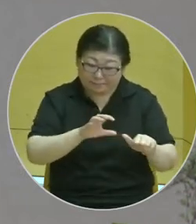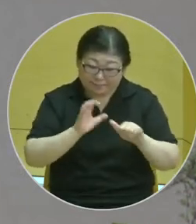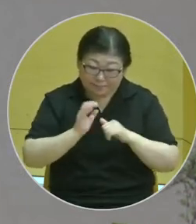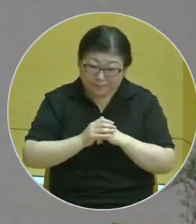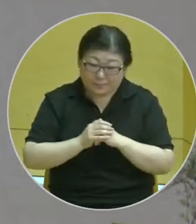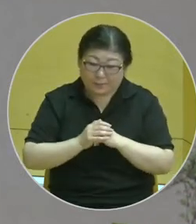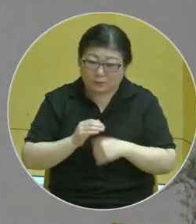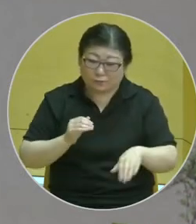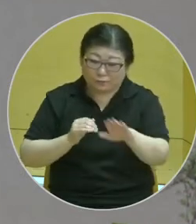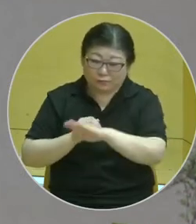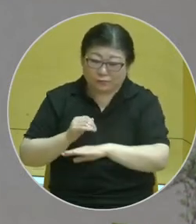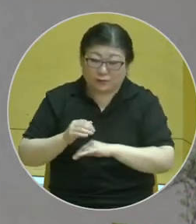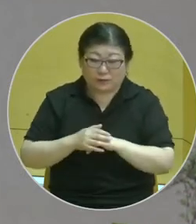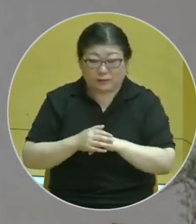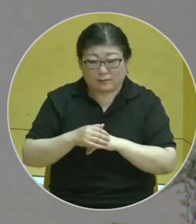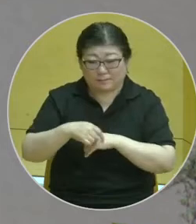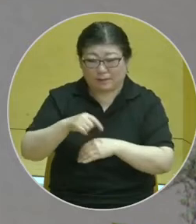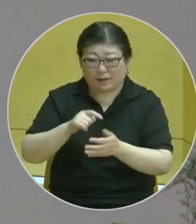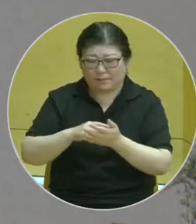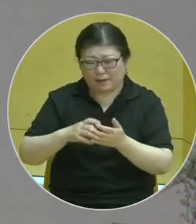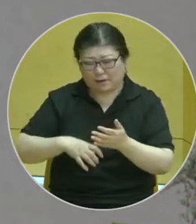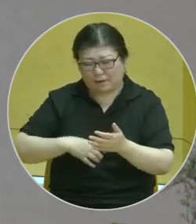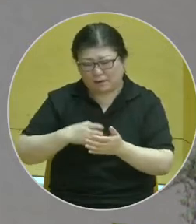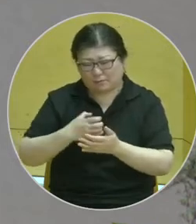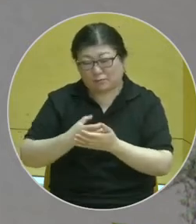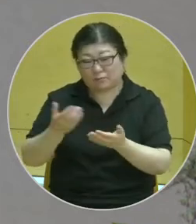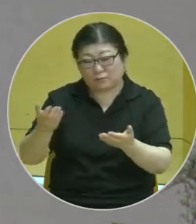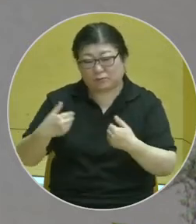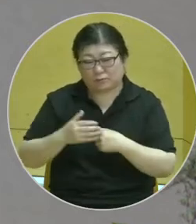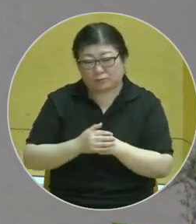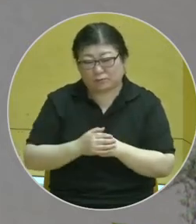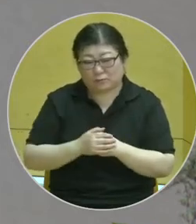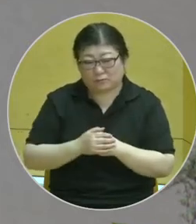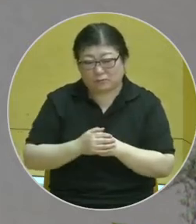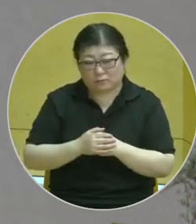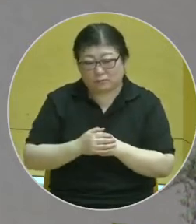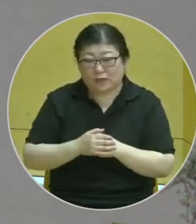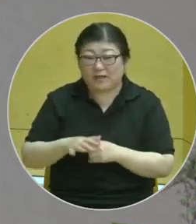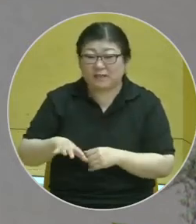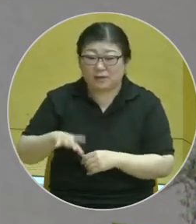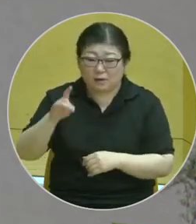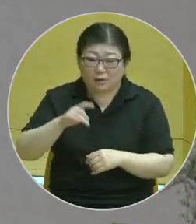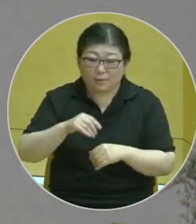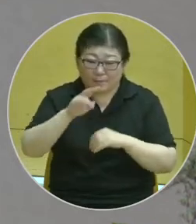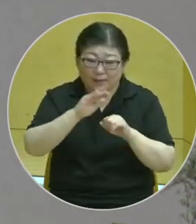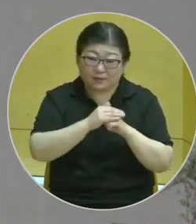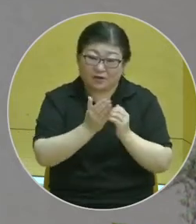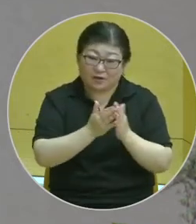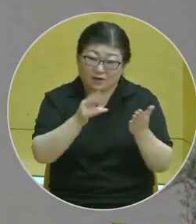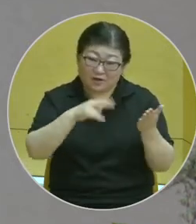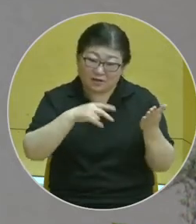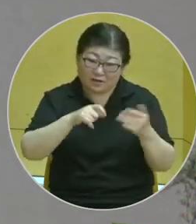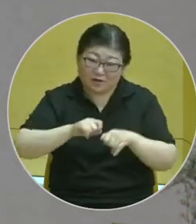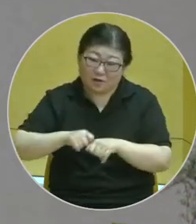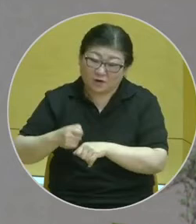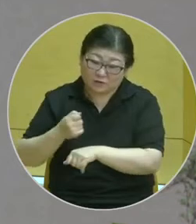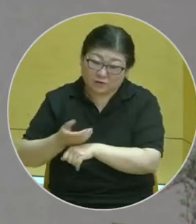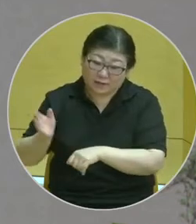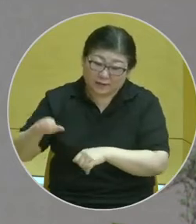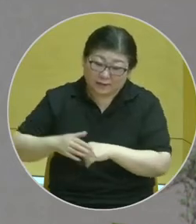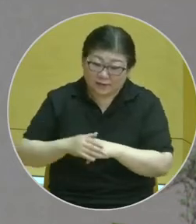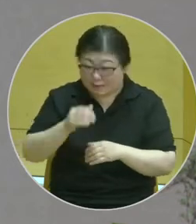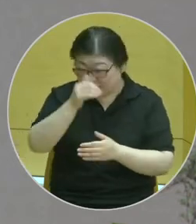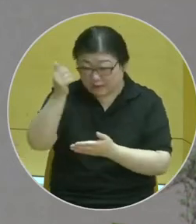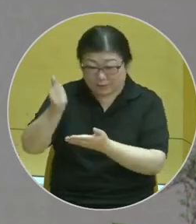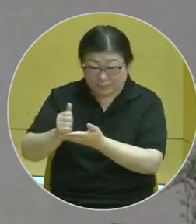막 감동과 놀라움을 주지 않습니까 그 억지로 있거든요 사실 처음에 우리 장로님들 이장님이